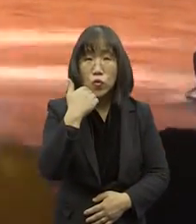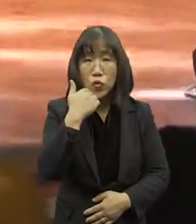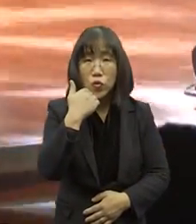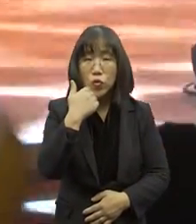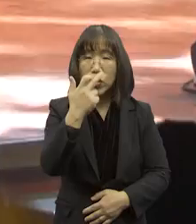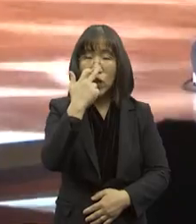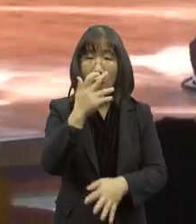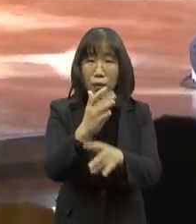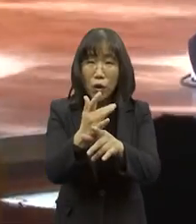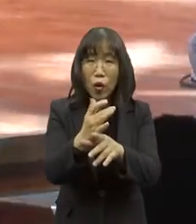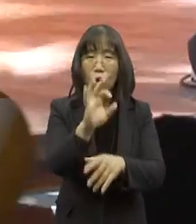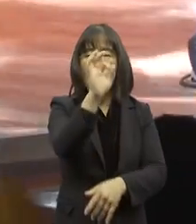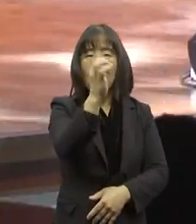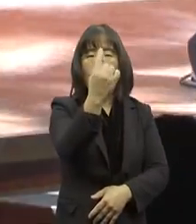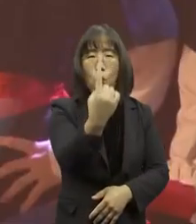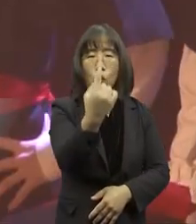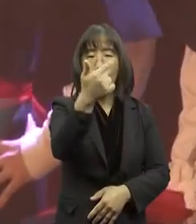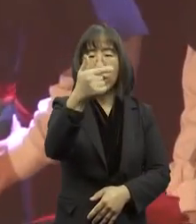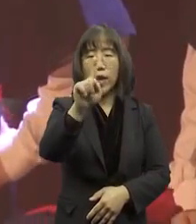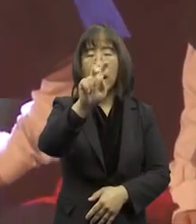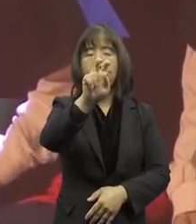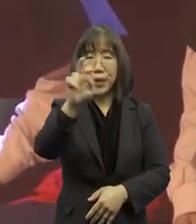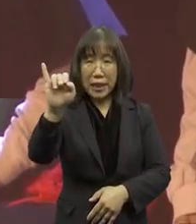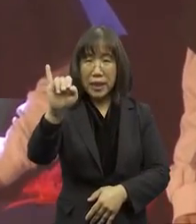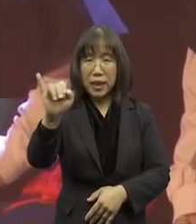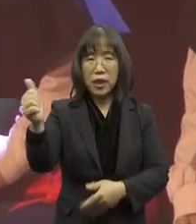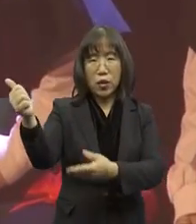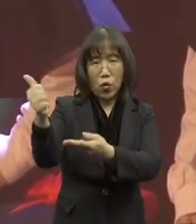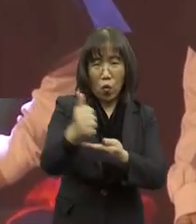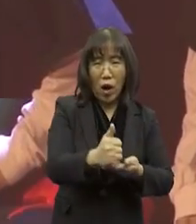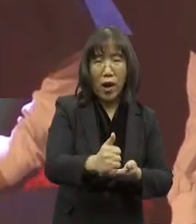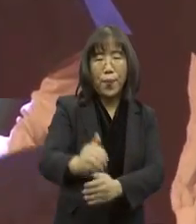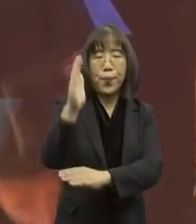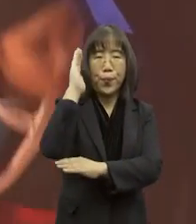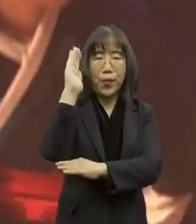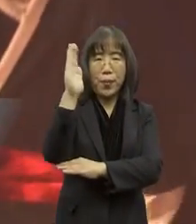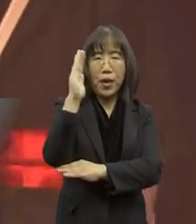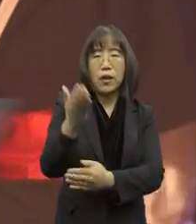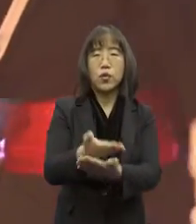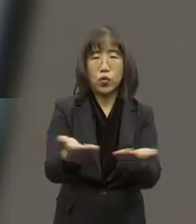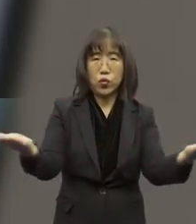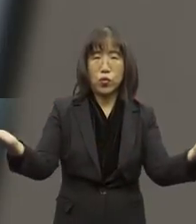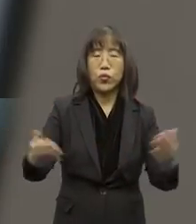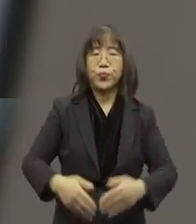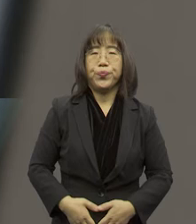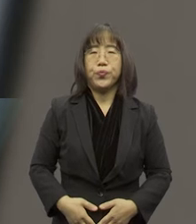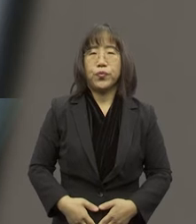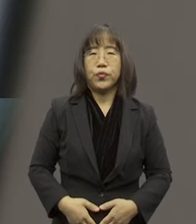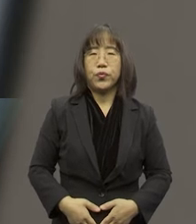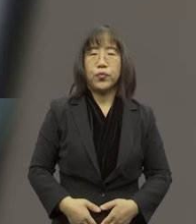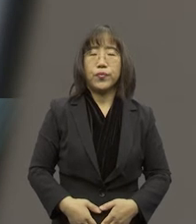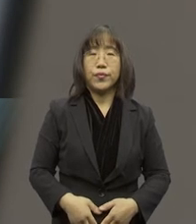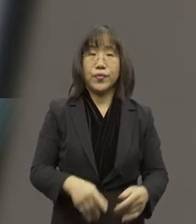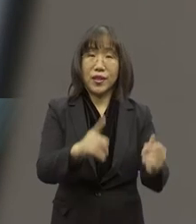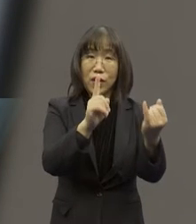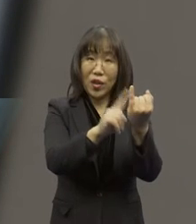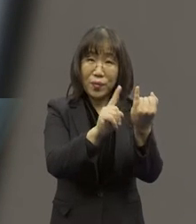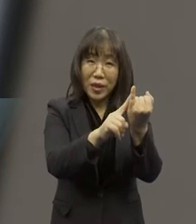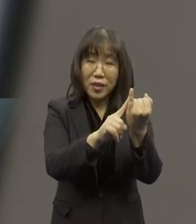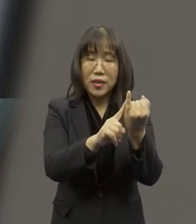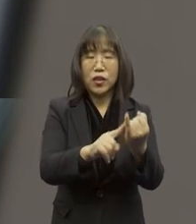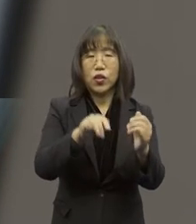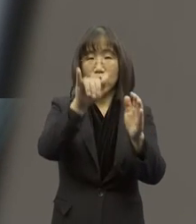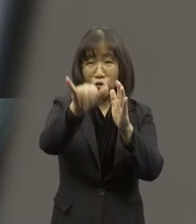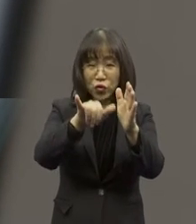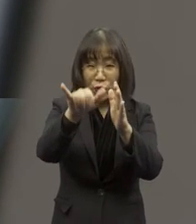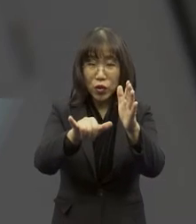희망을 전달하기 위해 개그우먼 오나미의 너의 토크 소리가 들려 강연도 진행됩니다. 특히 개그우먼